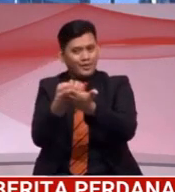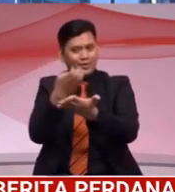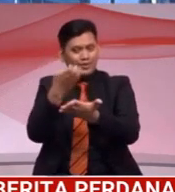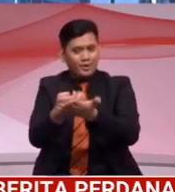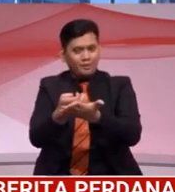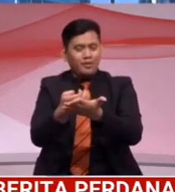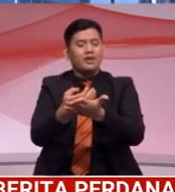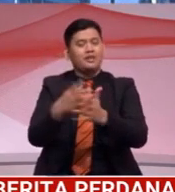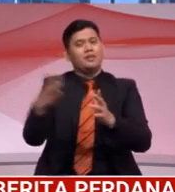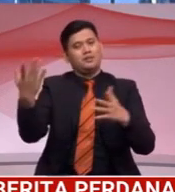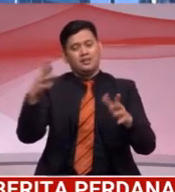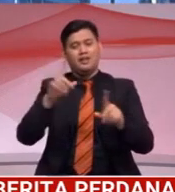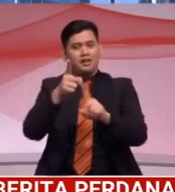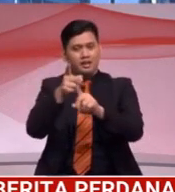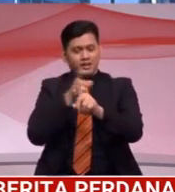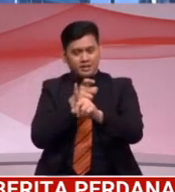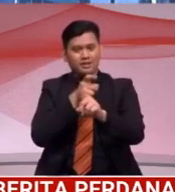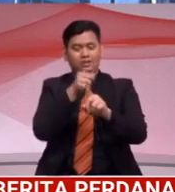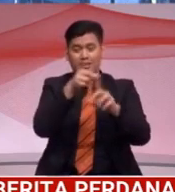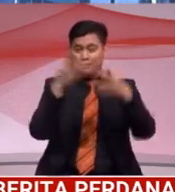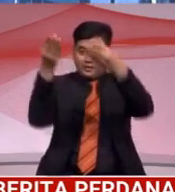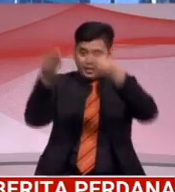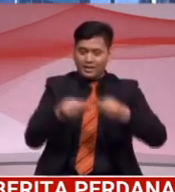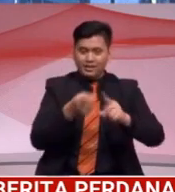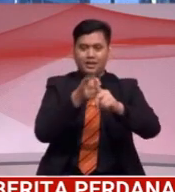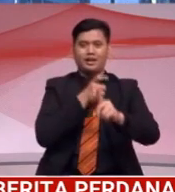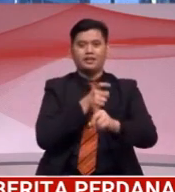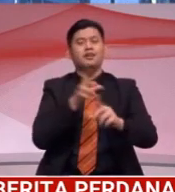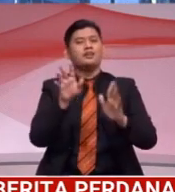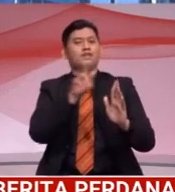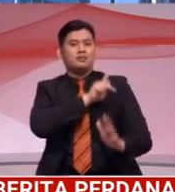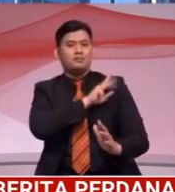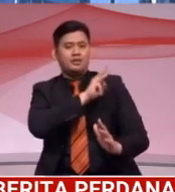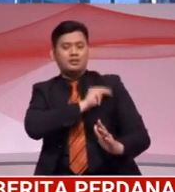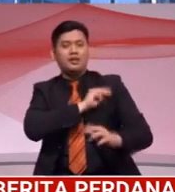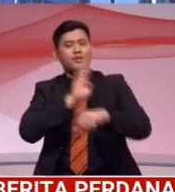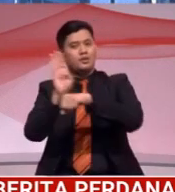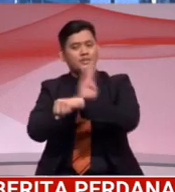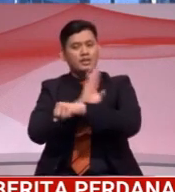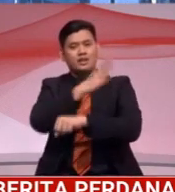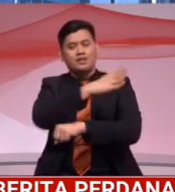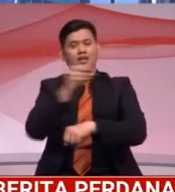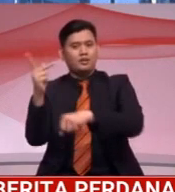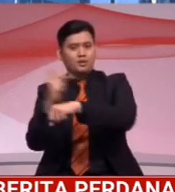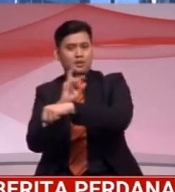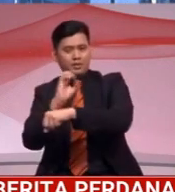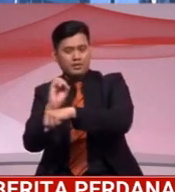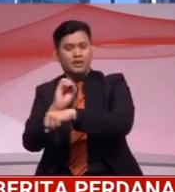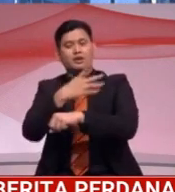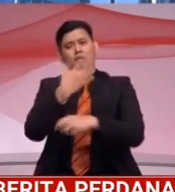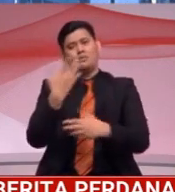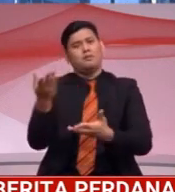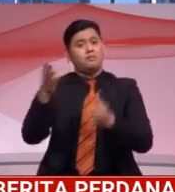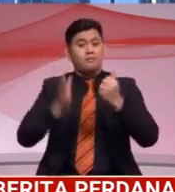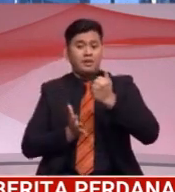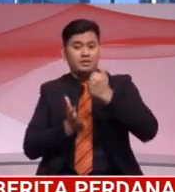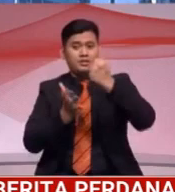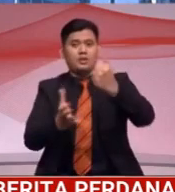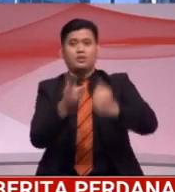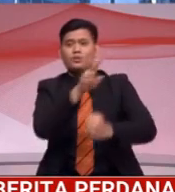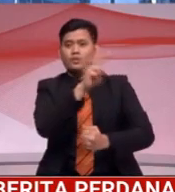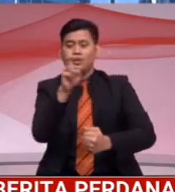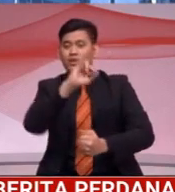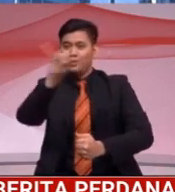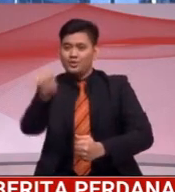yang diperkenal Kementerian Pembangunan Usahawan dan Koperasi melalui Tekun Nasional. Peruntukan RM200 juta itu